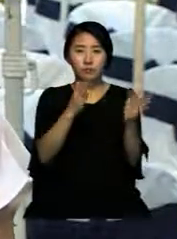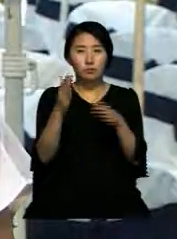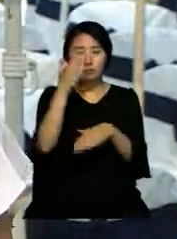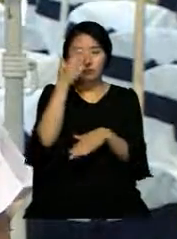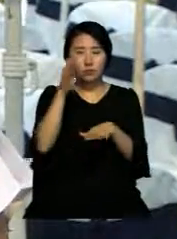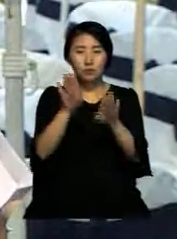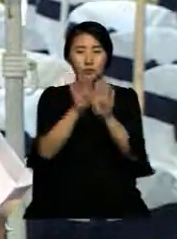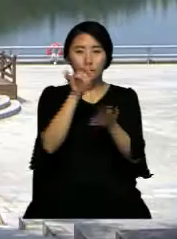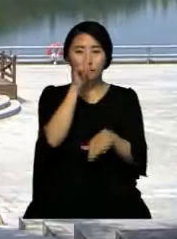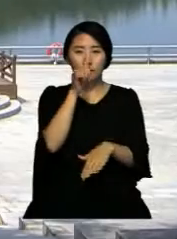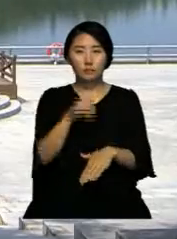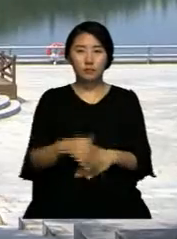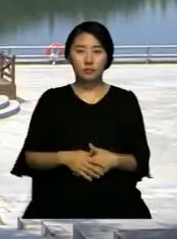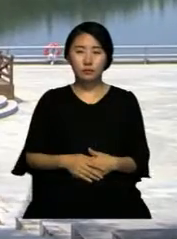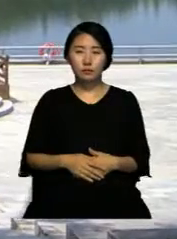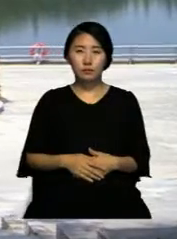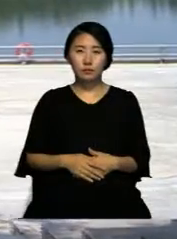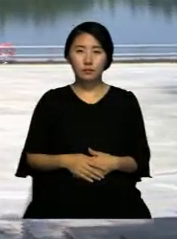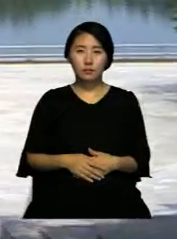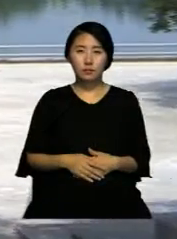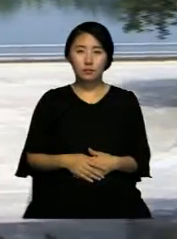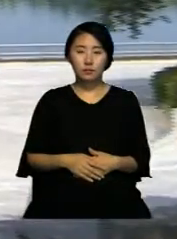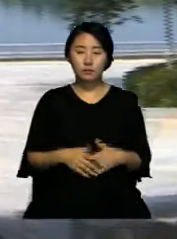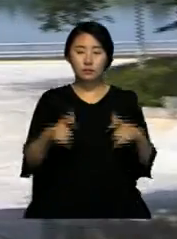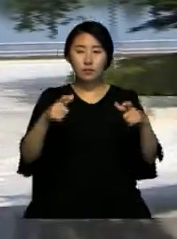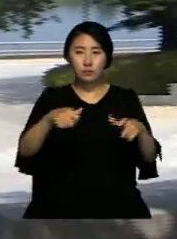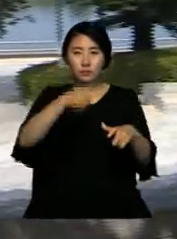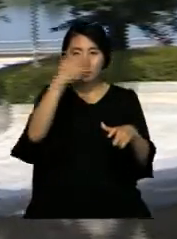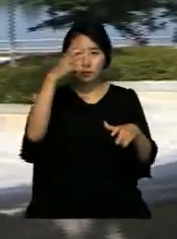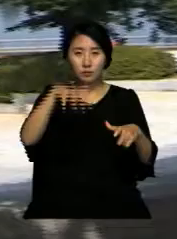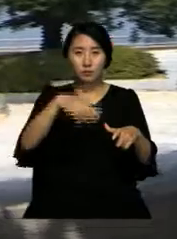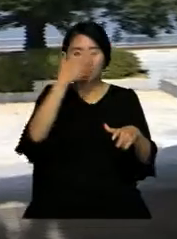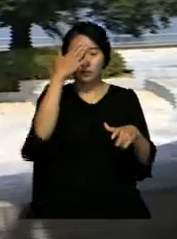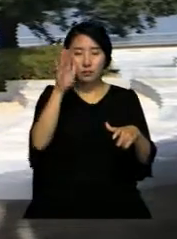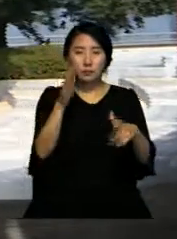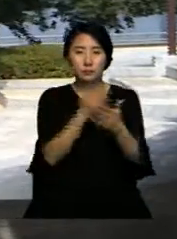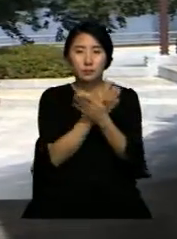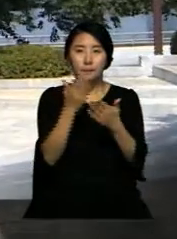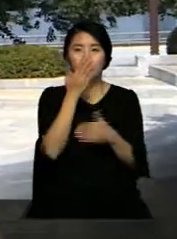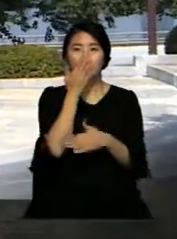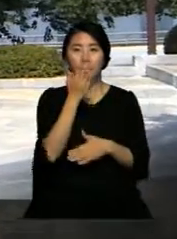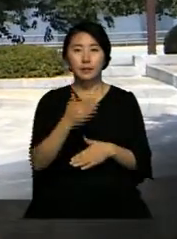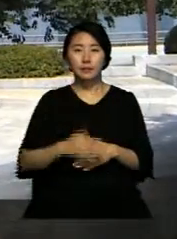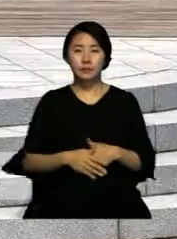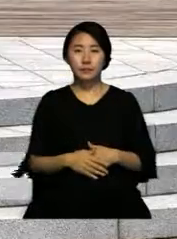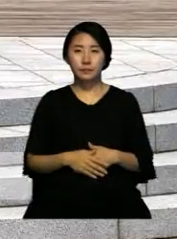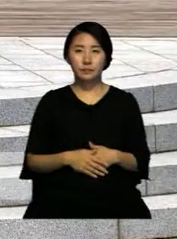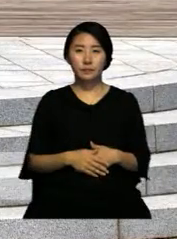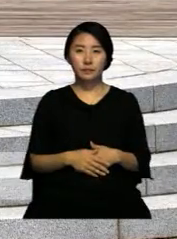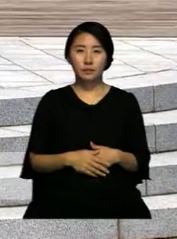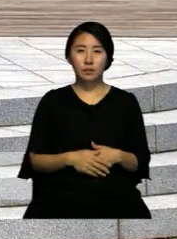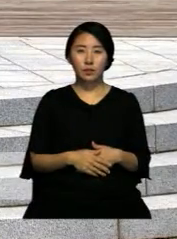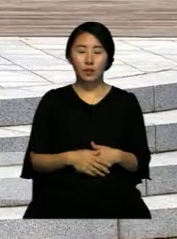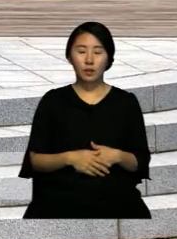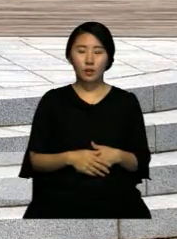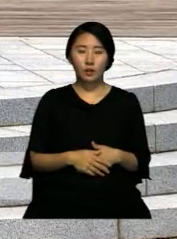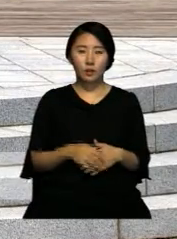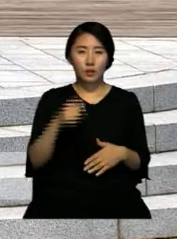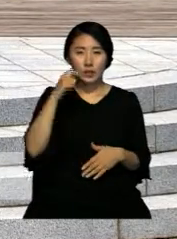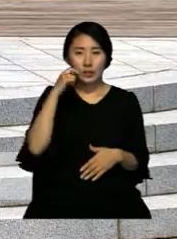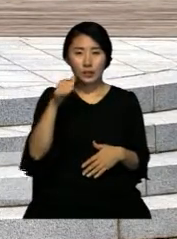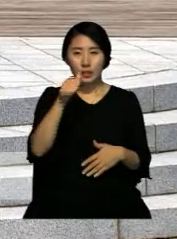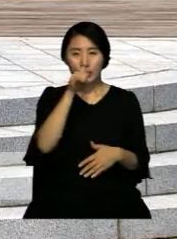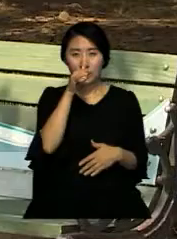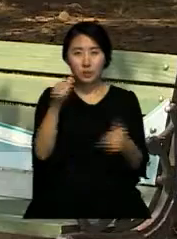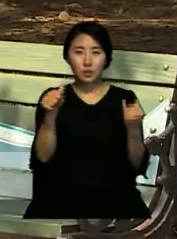무료로 개방해드리고 있습니다. 지역 명소도 무료 예식장으로 개방했습니다. 고양시는 개성 있는 결혼식